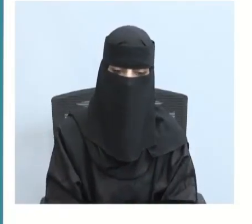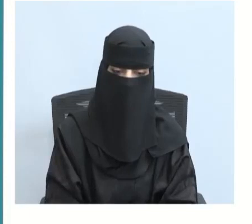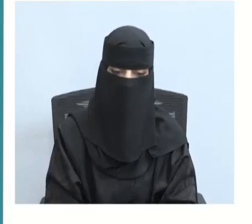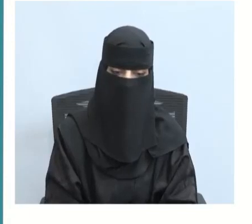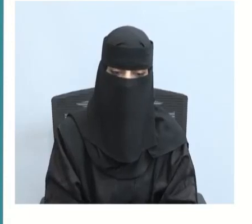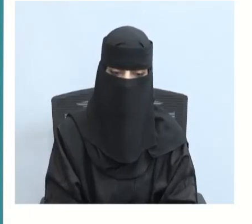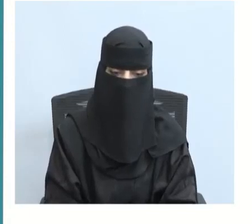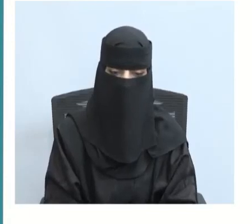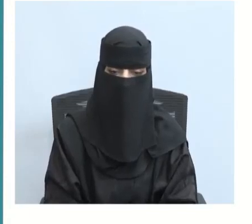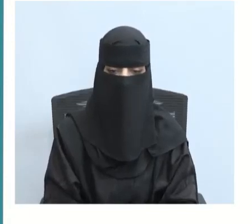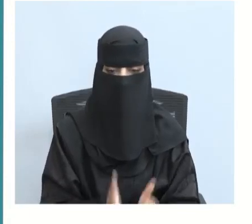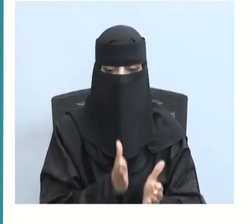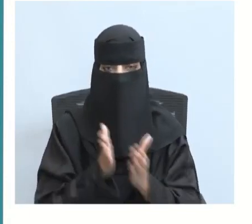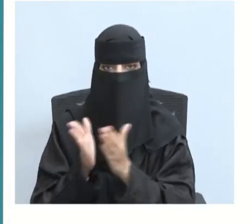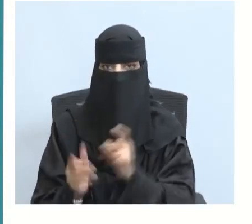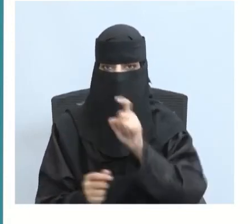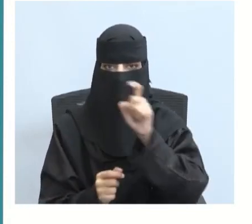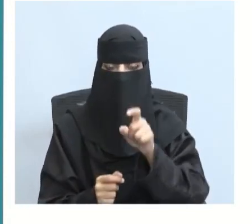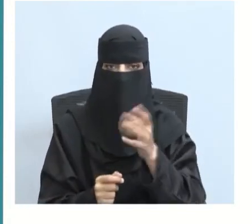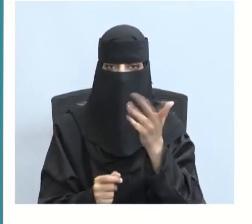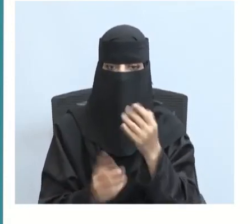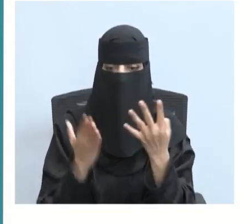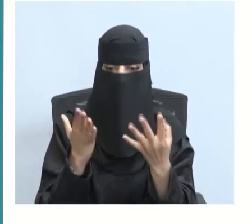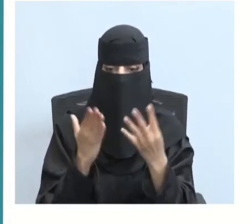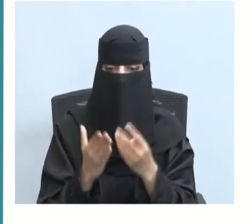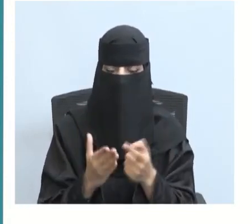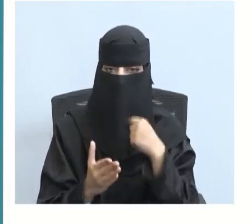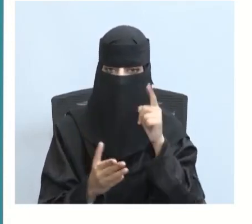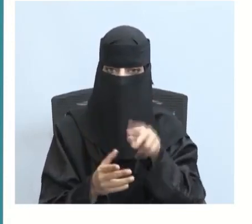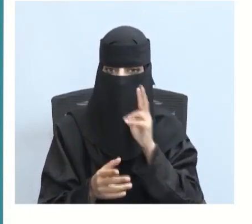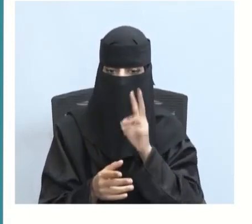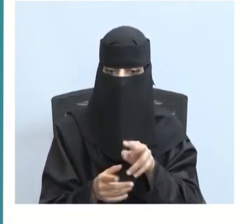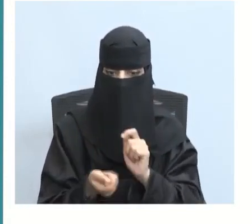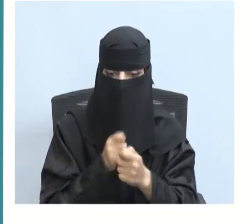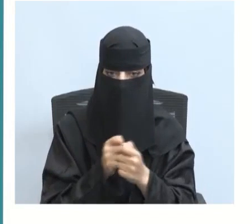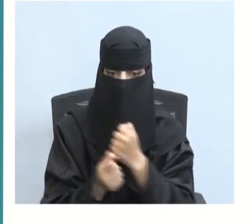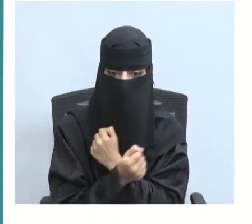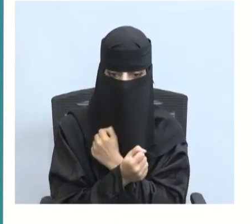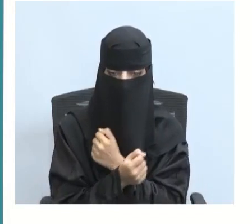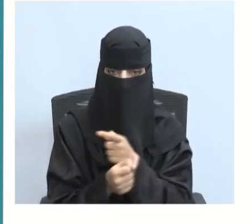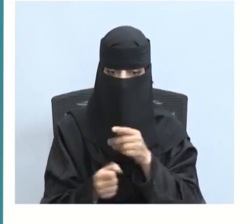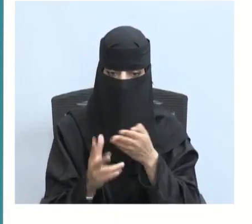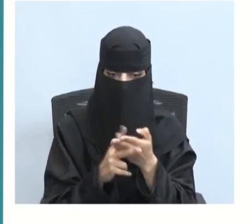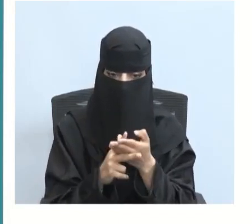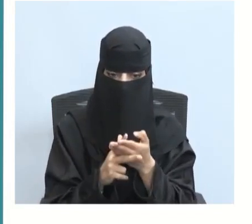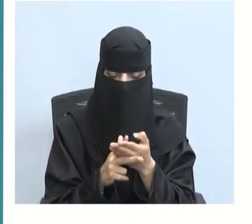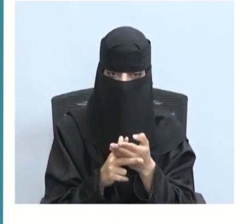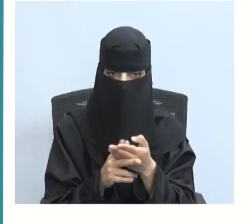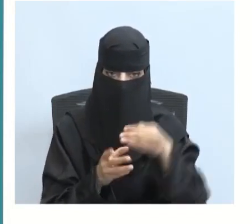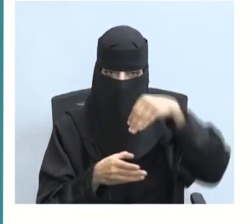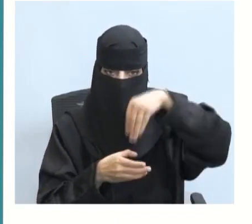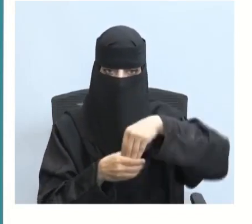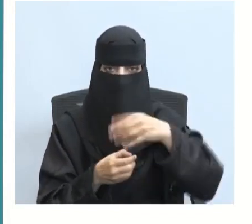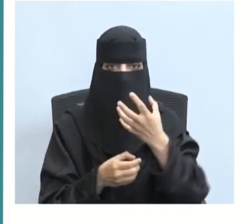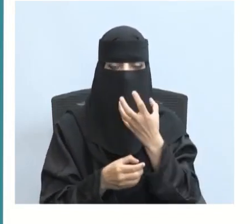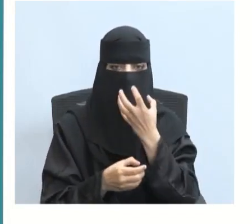يتوقف سؤال 19 اذكر او اذكري تحولات الطاقه خلال تحميص